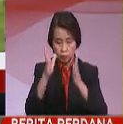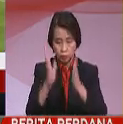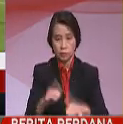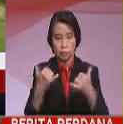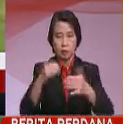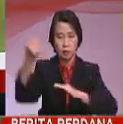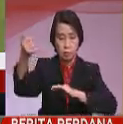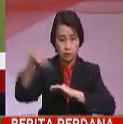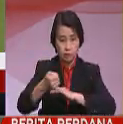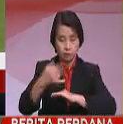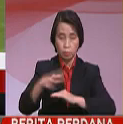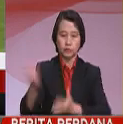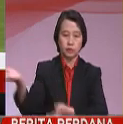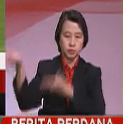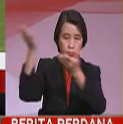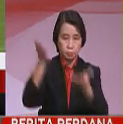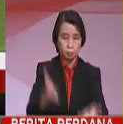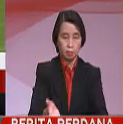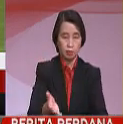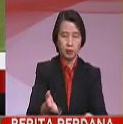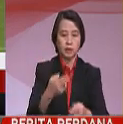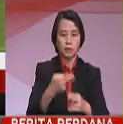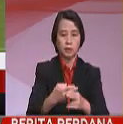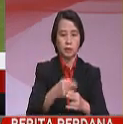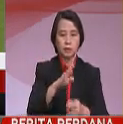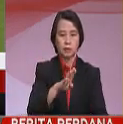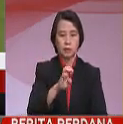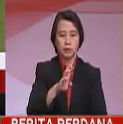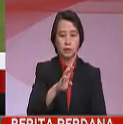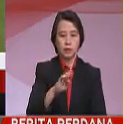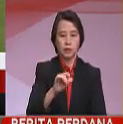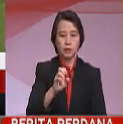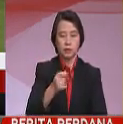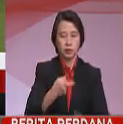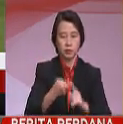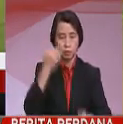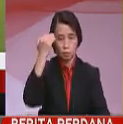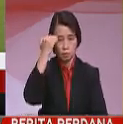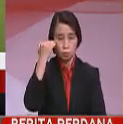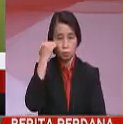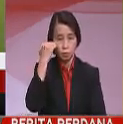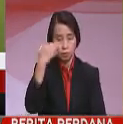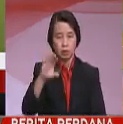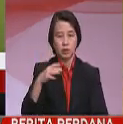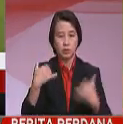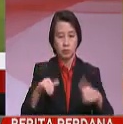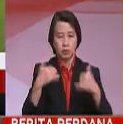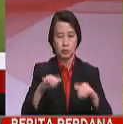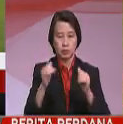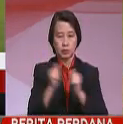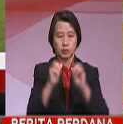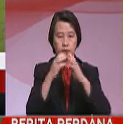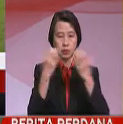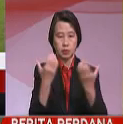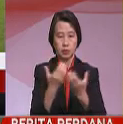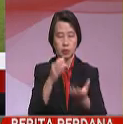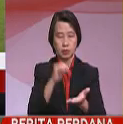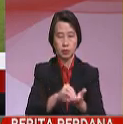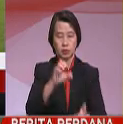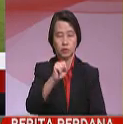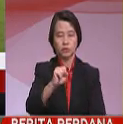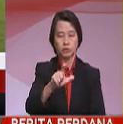import telah pun berjaya dibawa mereka iaitu Bae Byom Gyun dari Korea Selatan yang telah beraksi bersama klub di